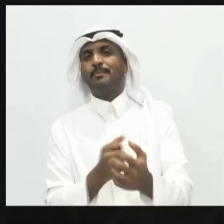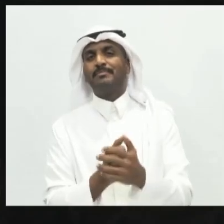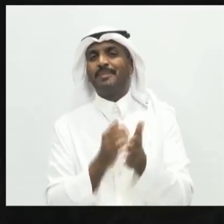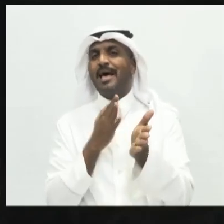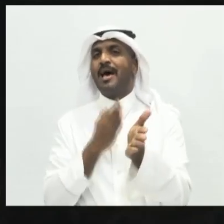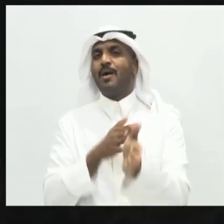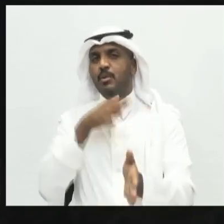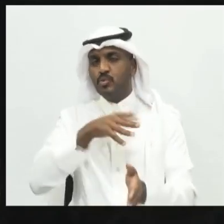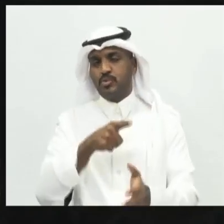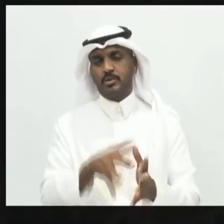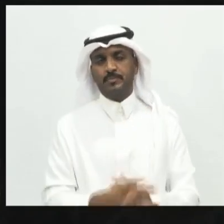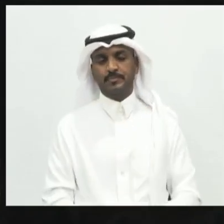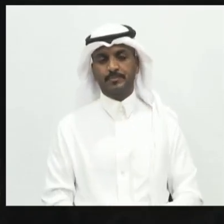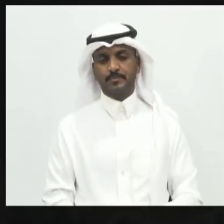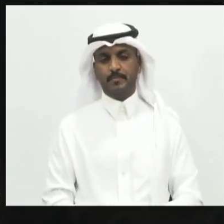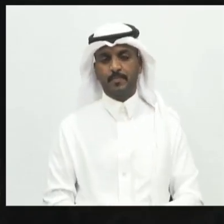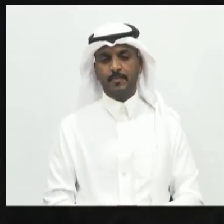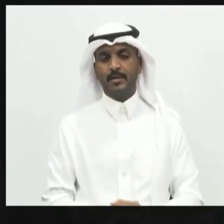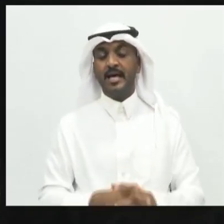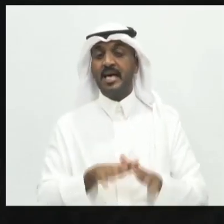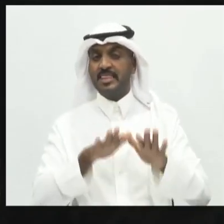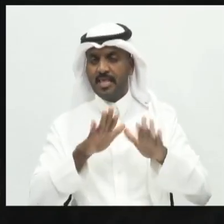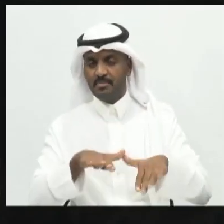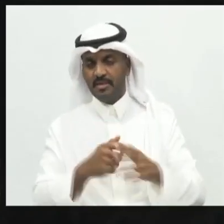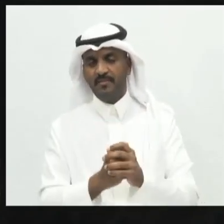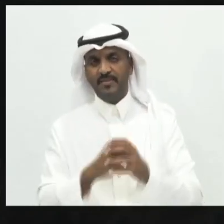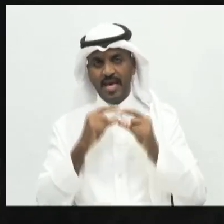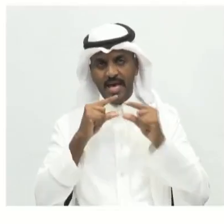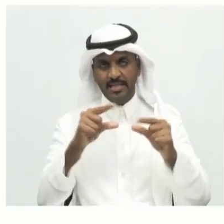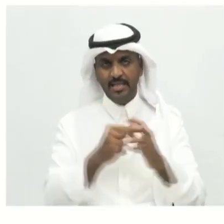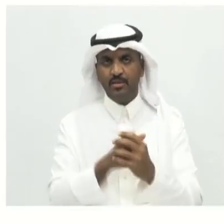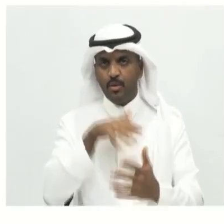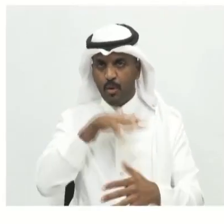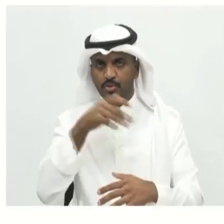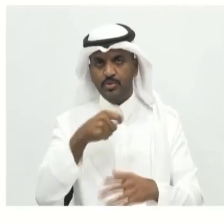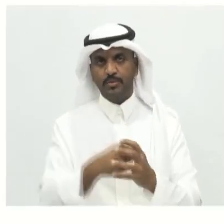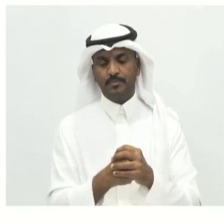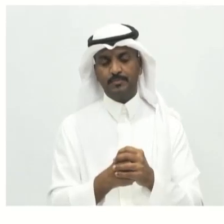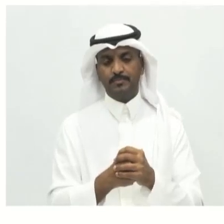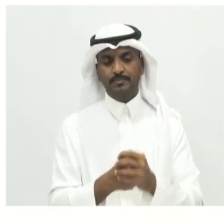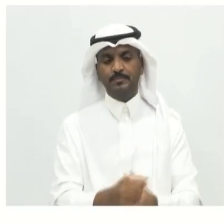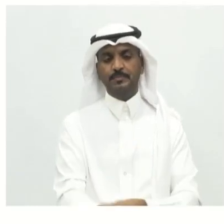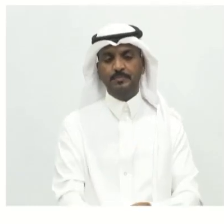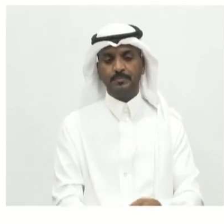الامثله على الطب النبوي الثابته في احاديث النبي صلى الله عليه